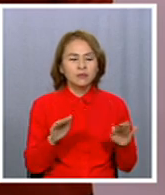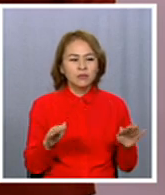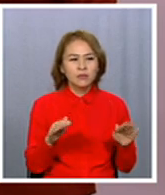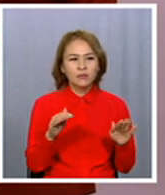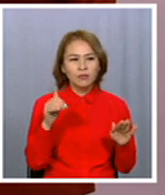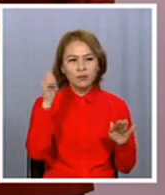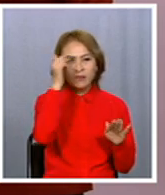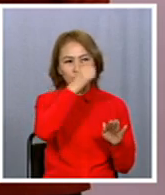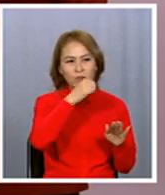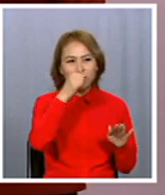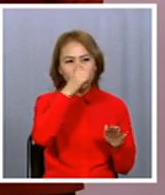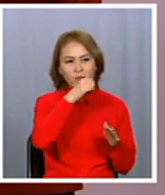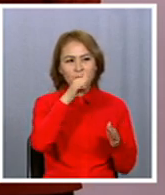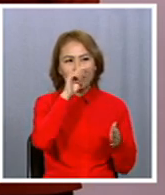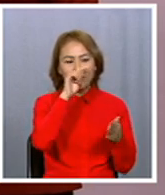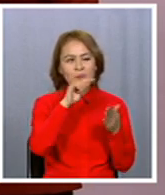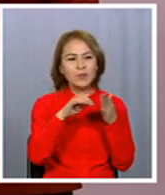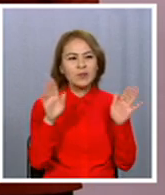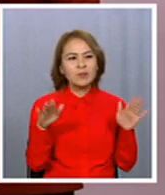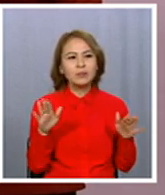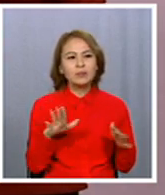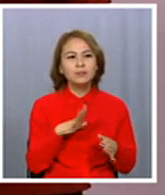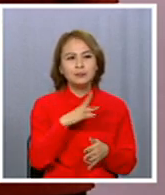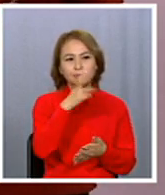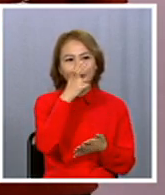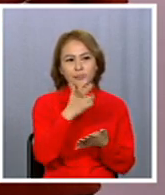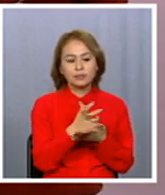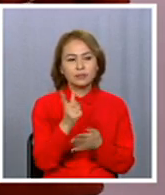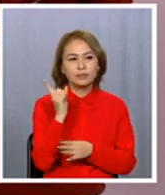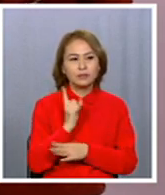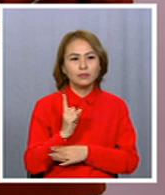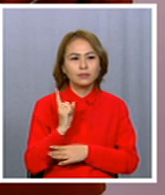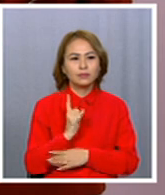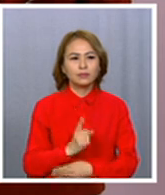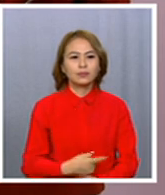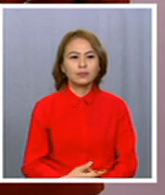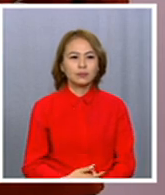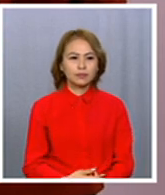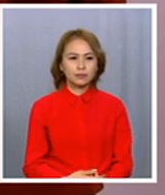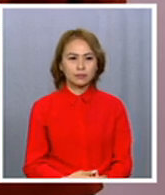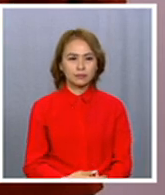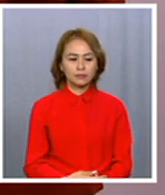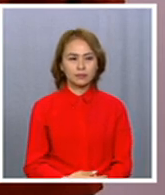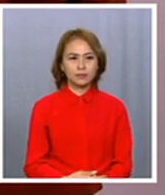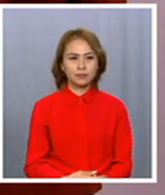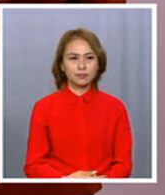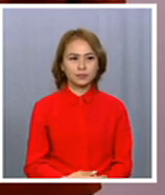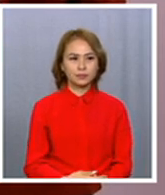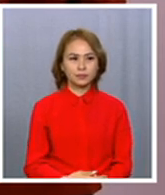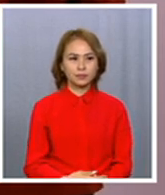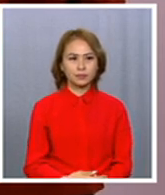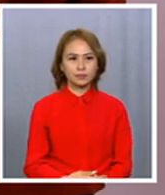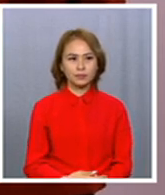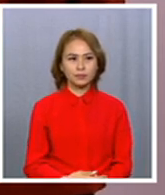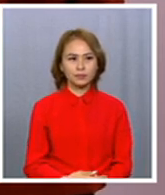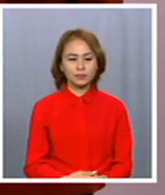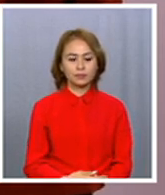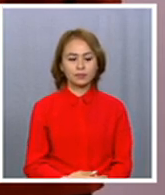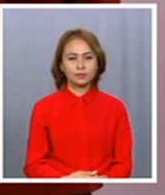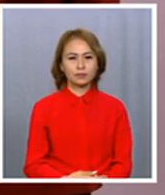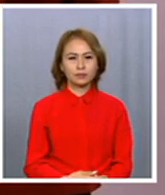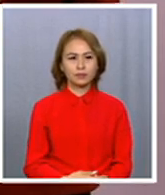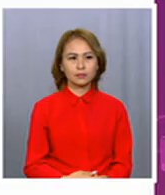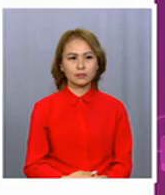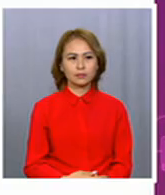Әйтеуір балалардың жыл құстарын сағына күтетіні анық. Қан балалар, мәтінді арғарай